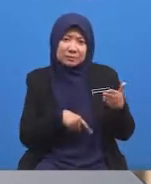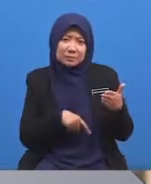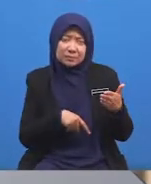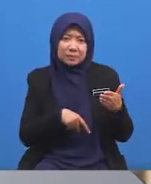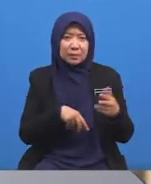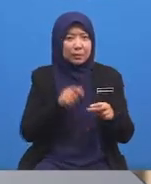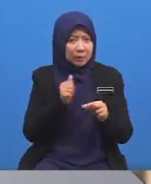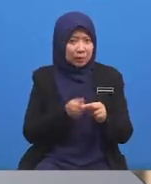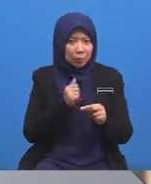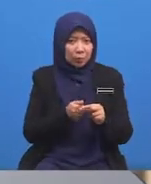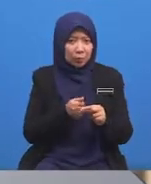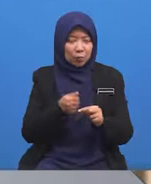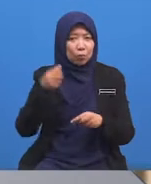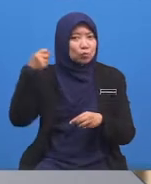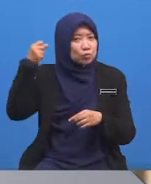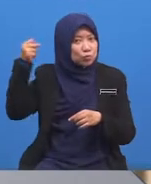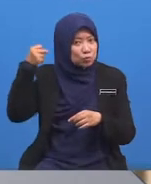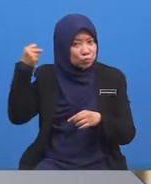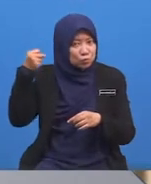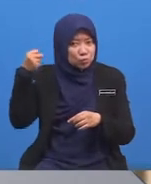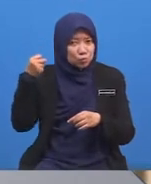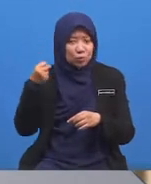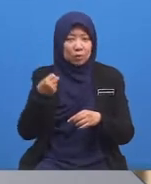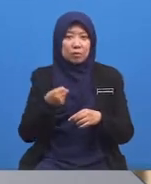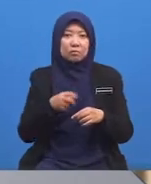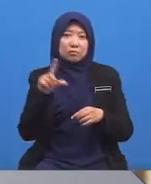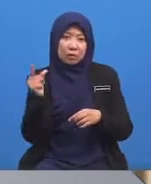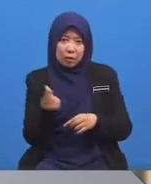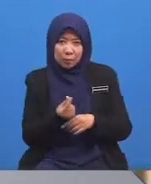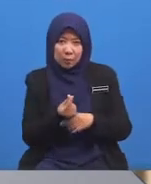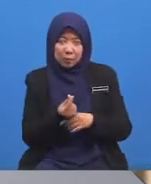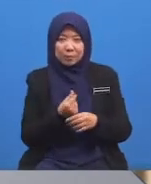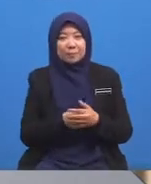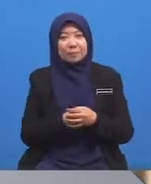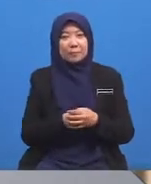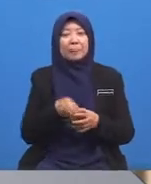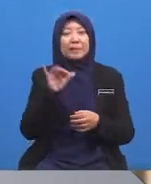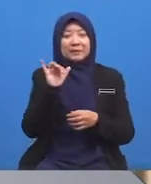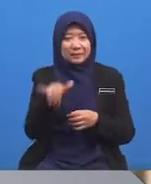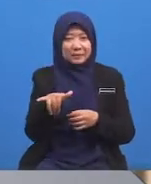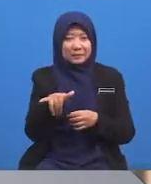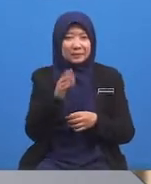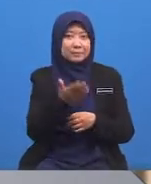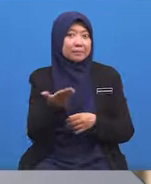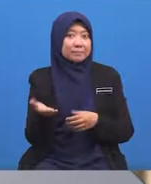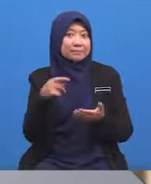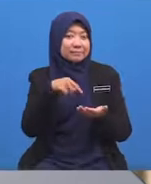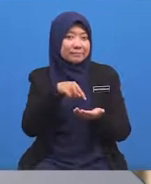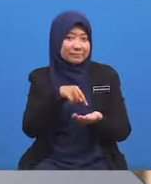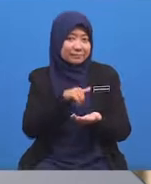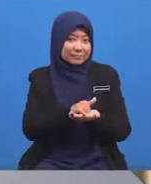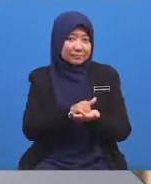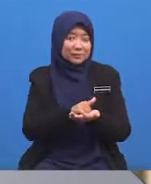Paku? Skru? Jarum? Ya, objek yang cikgu sembunyikan ini